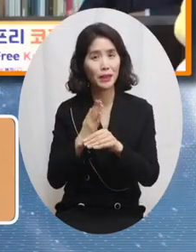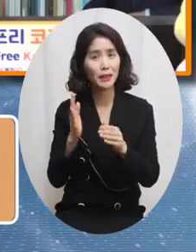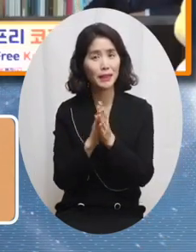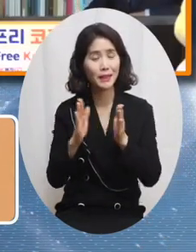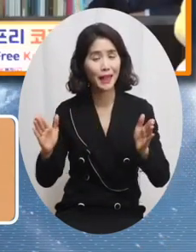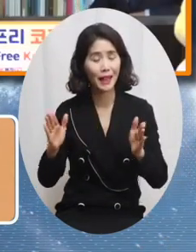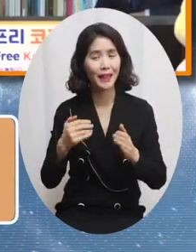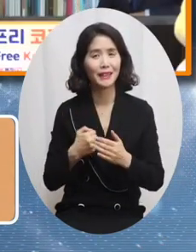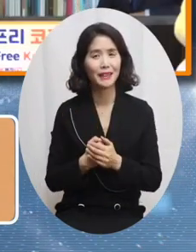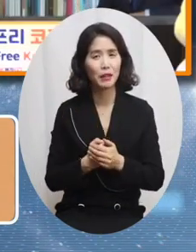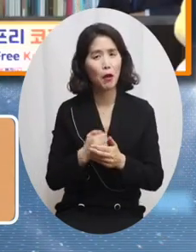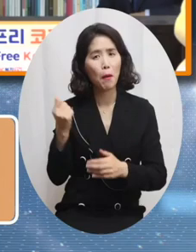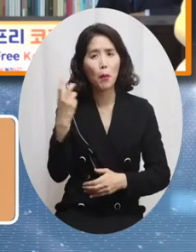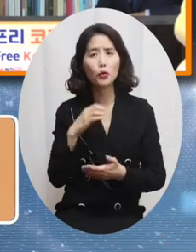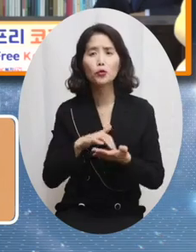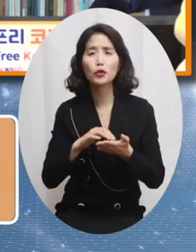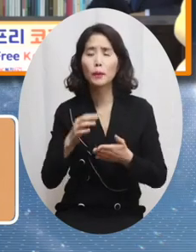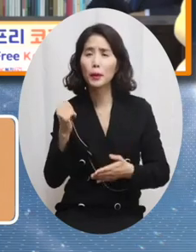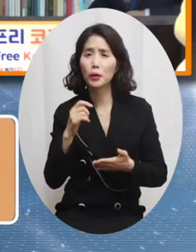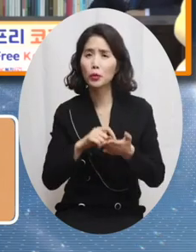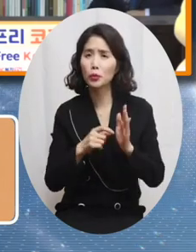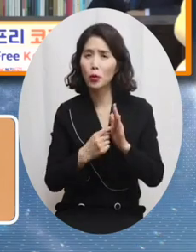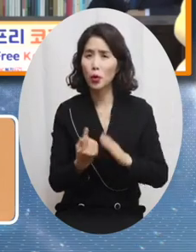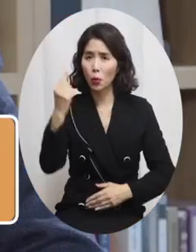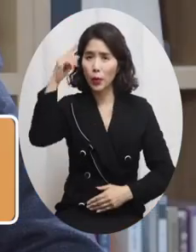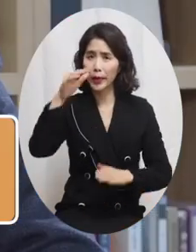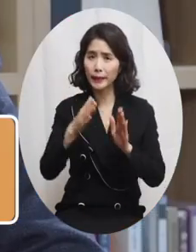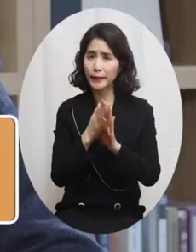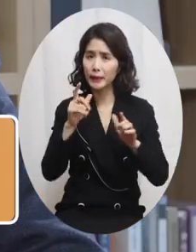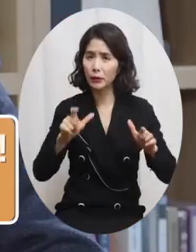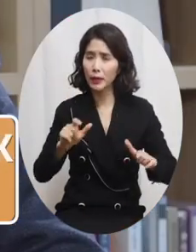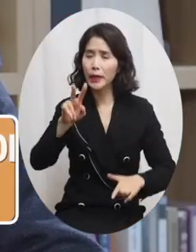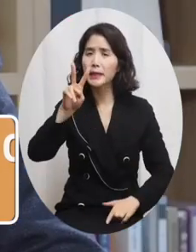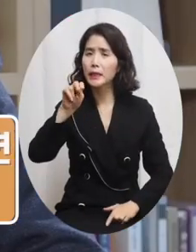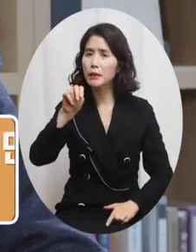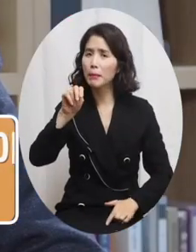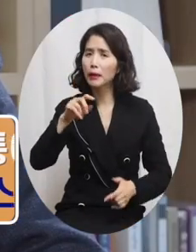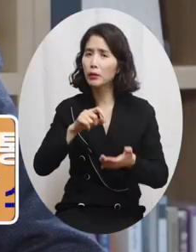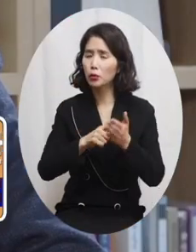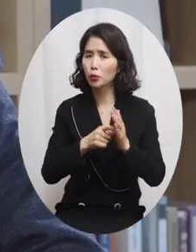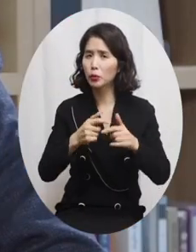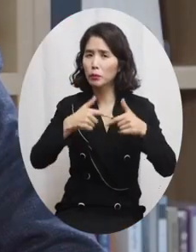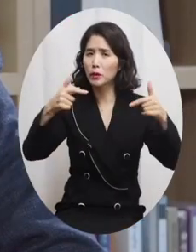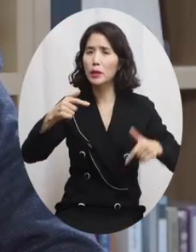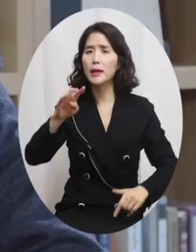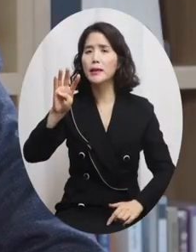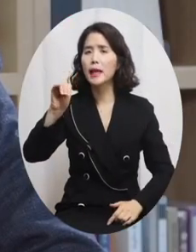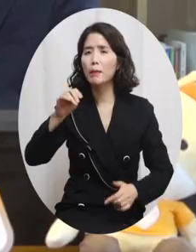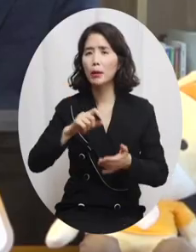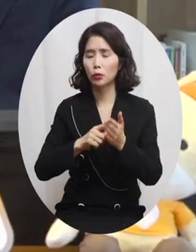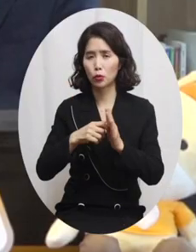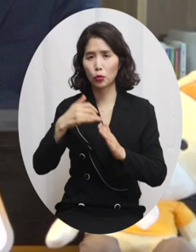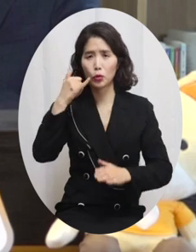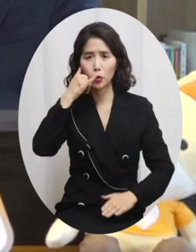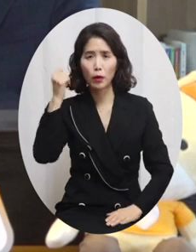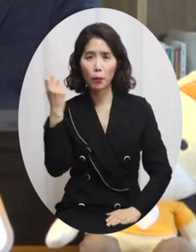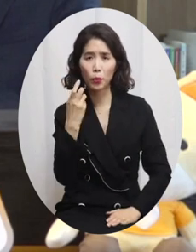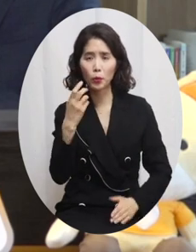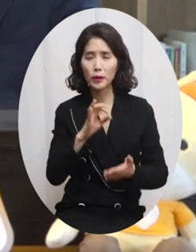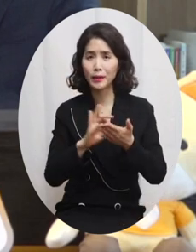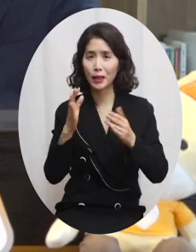몇 개나 나간지 혹시 아시고 계세요? 고양시는 지금 2만 개로 하다가 4만 개로 늘렸습니다. 오, 예.